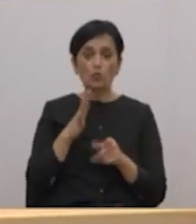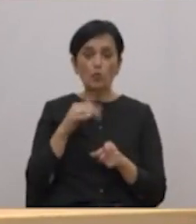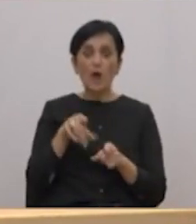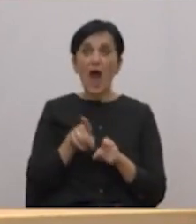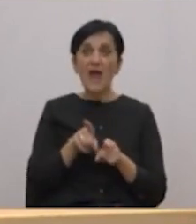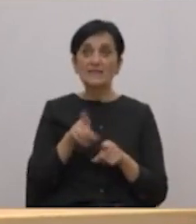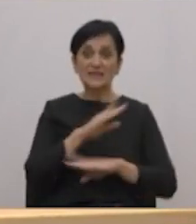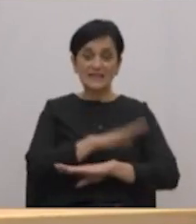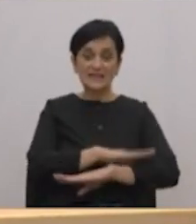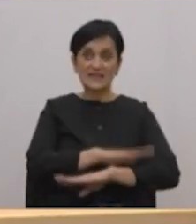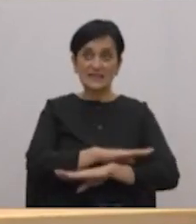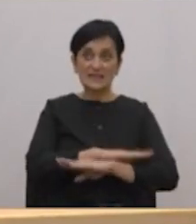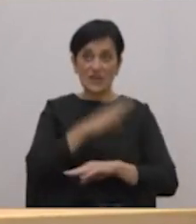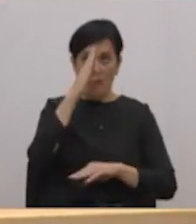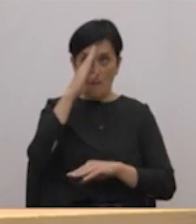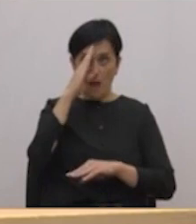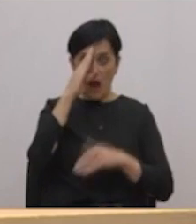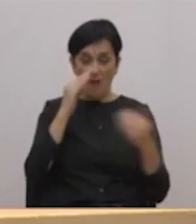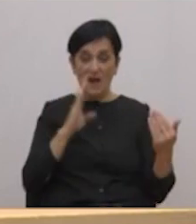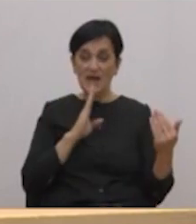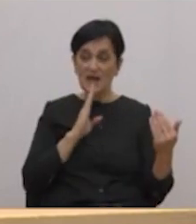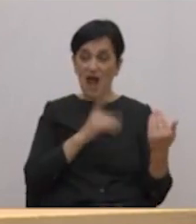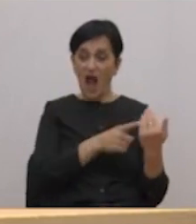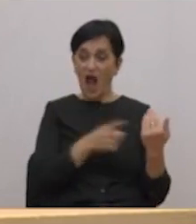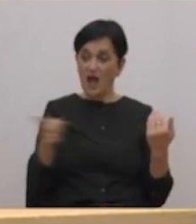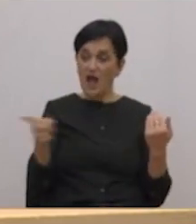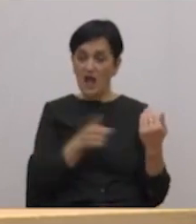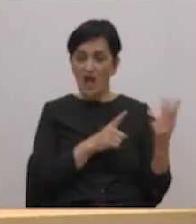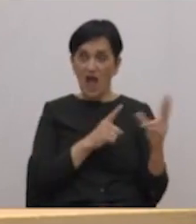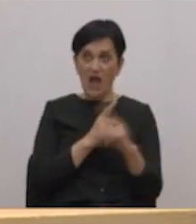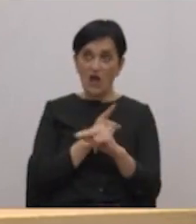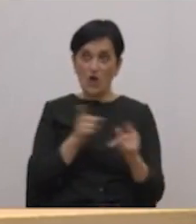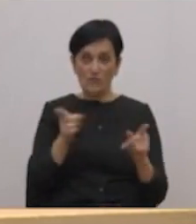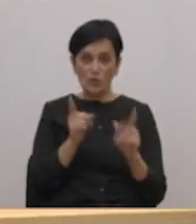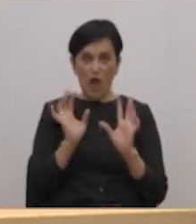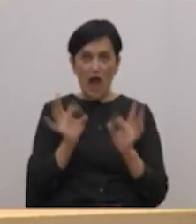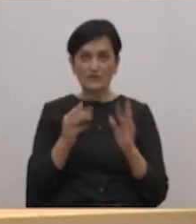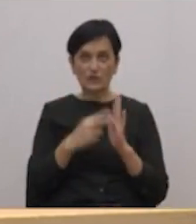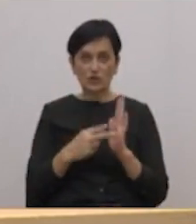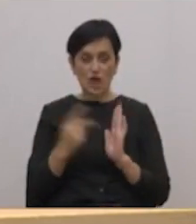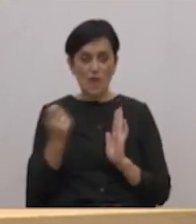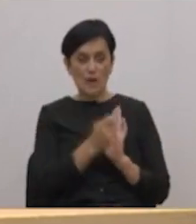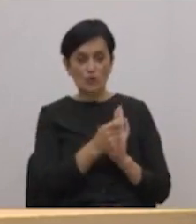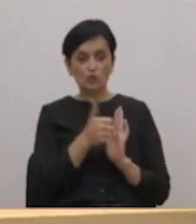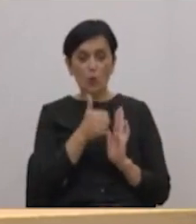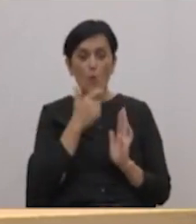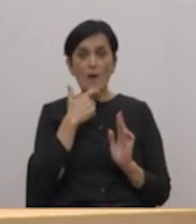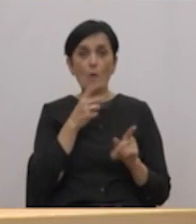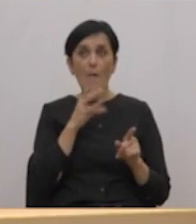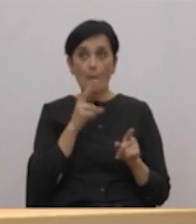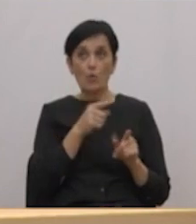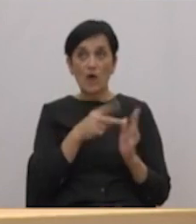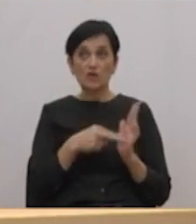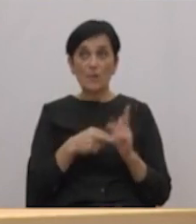ტიპის ქცევა მამაკაცის მხრიდან ქალის მისამართით იქნებოდა სწორედ ისე ადეკვატურად შეფასებული, როგორც ბატონმა მამუკამ შეაფასა და